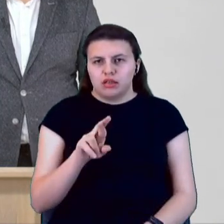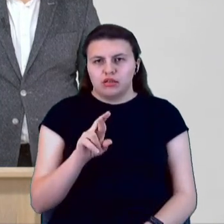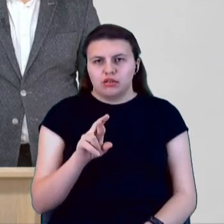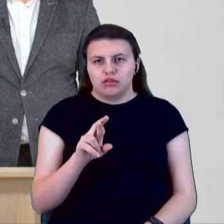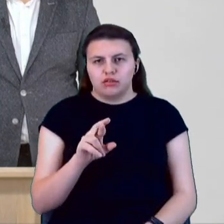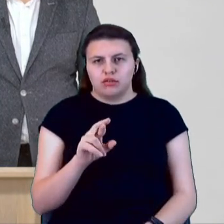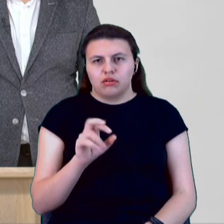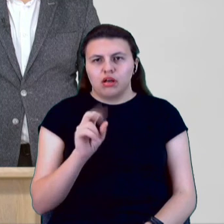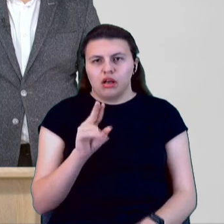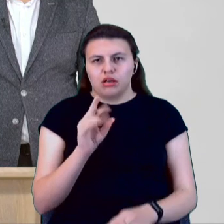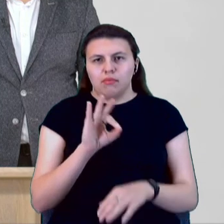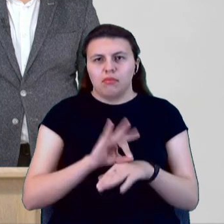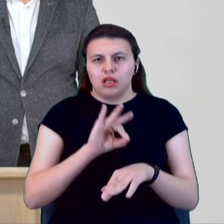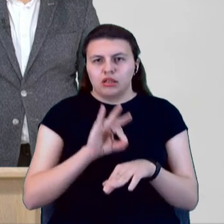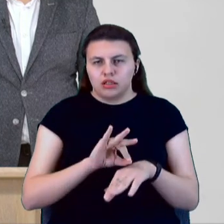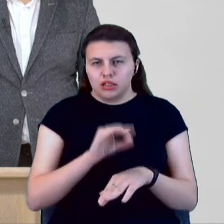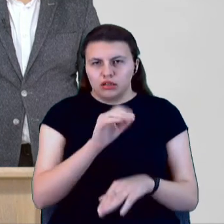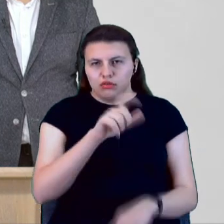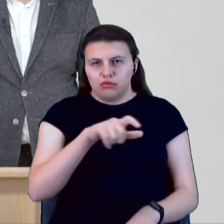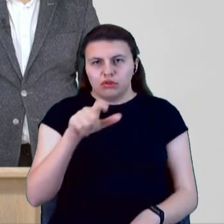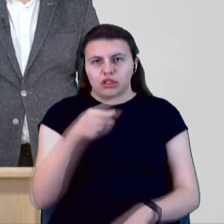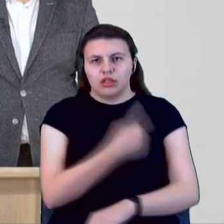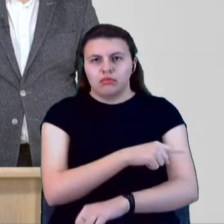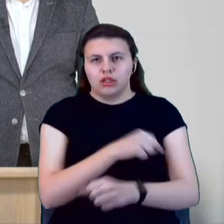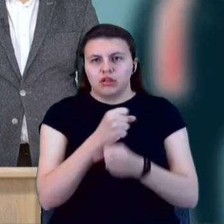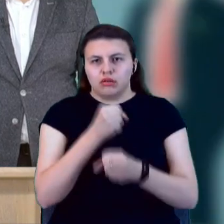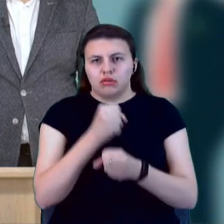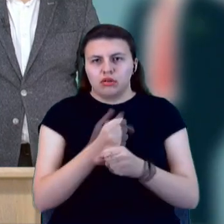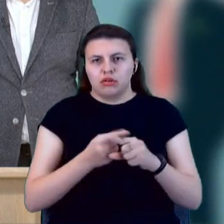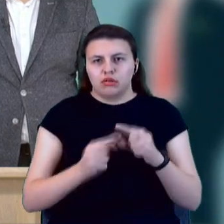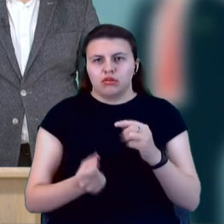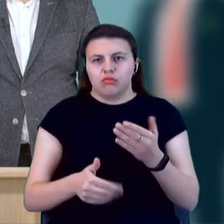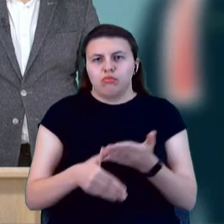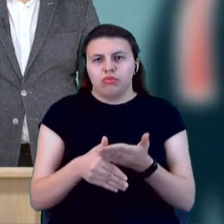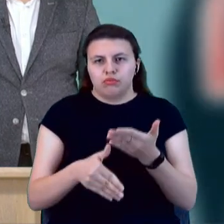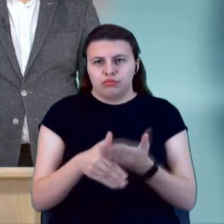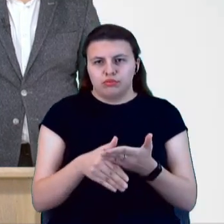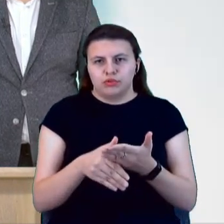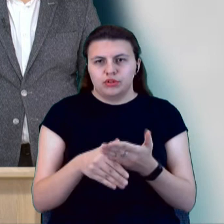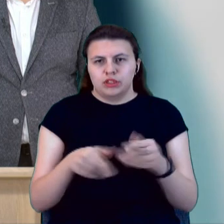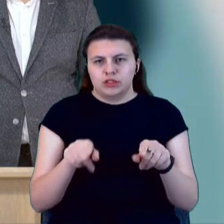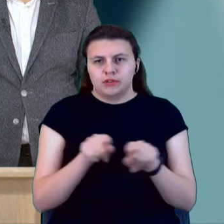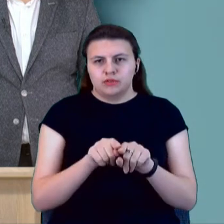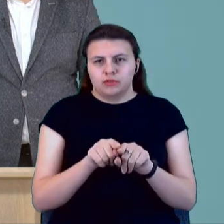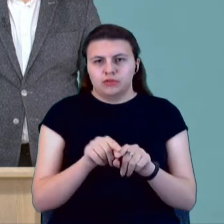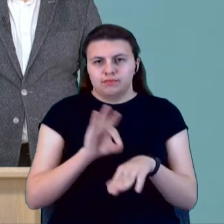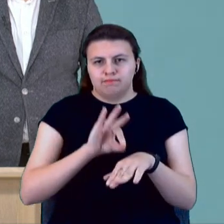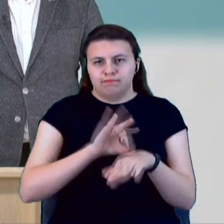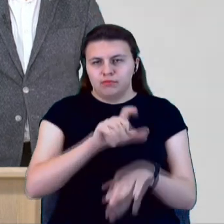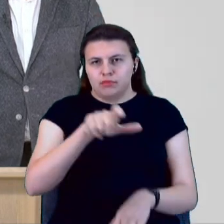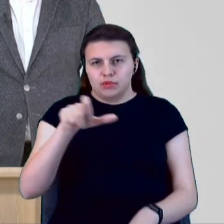больных, так и медработников, которые оказывают помощь подобного рода больным, вот, очень